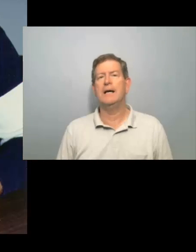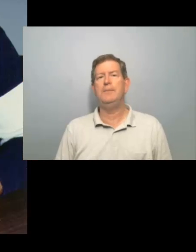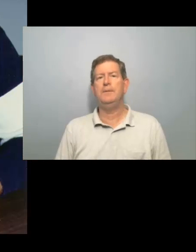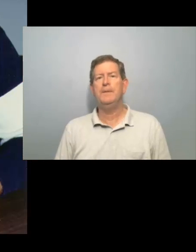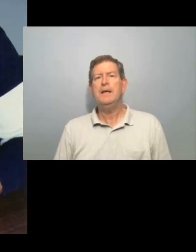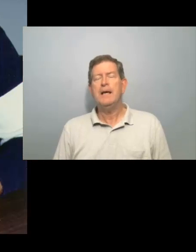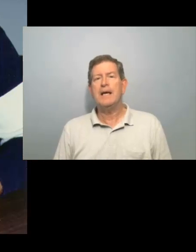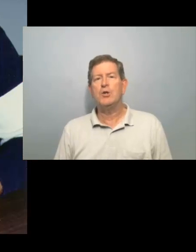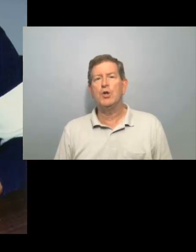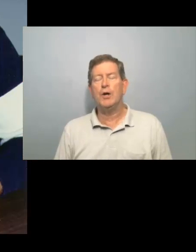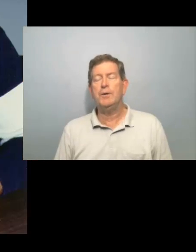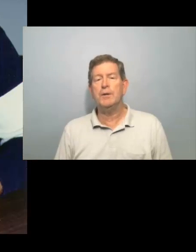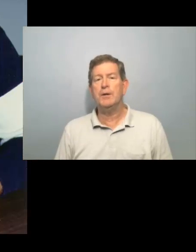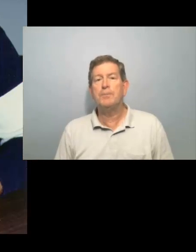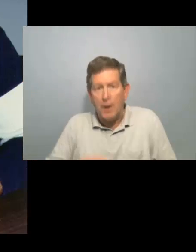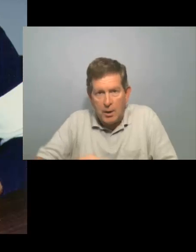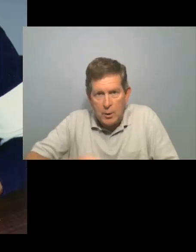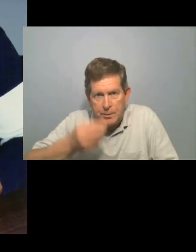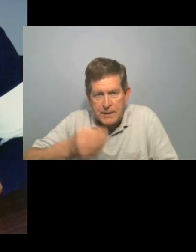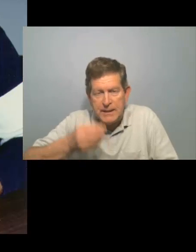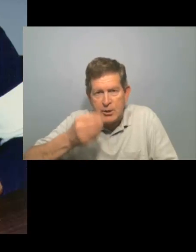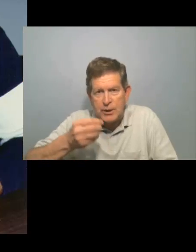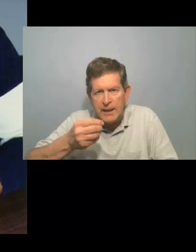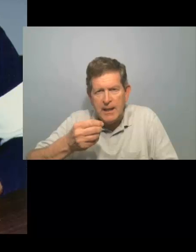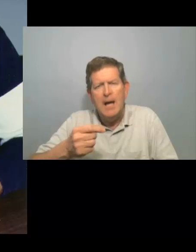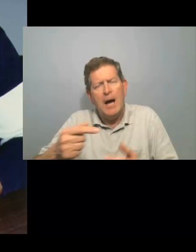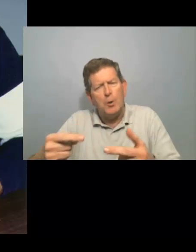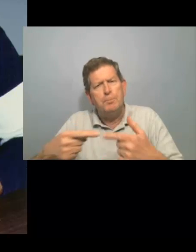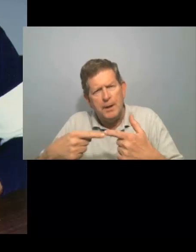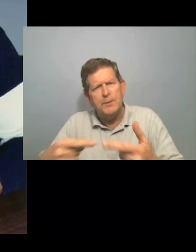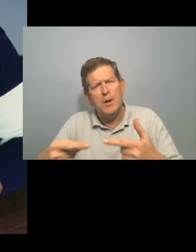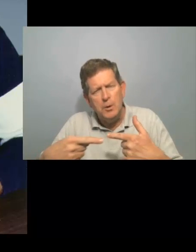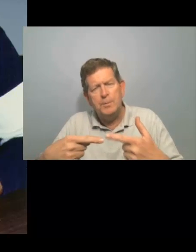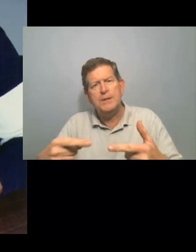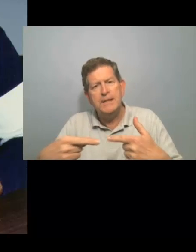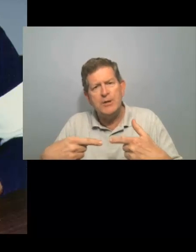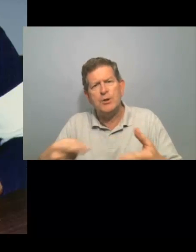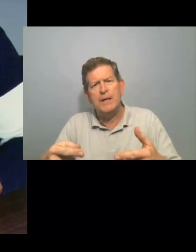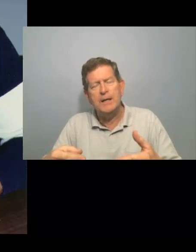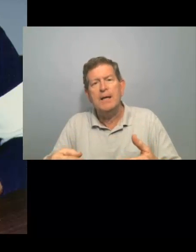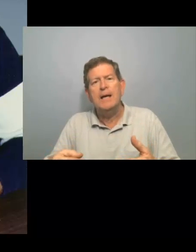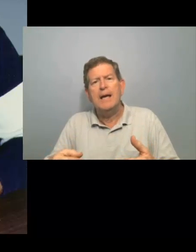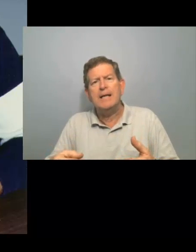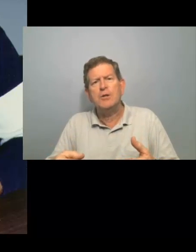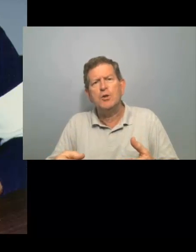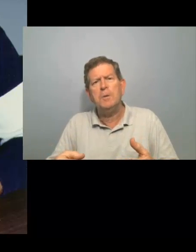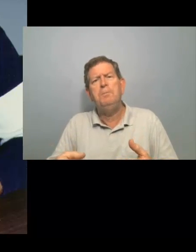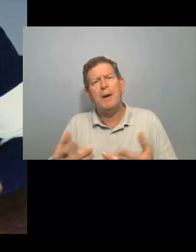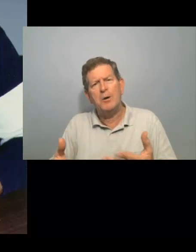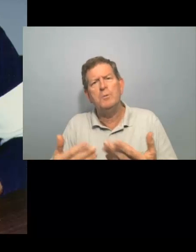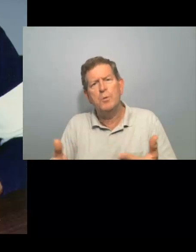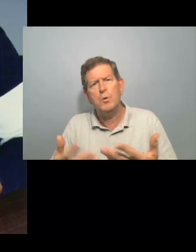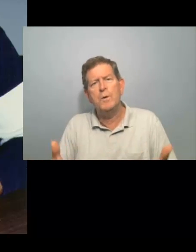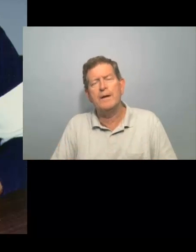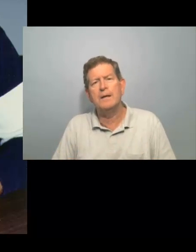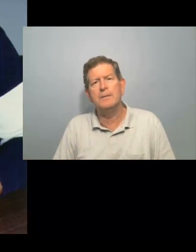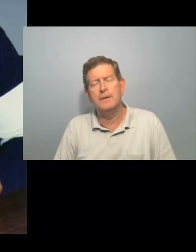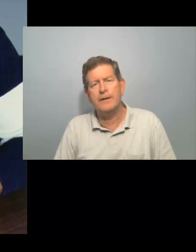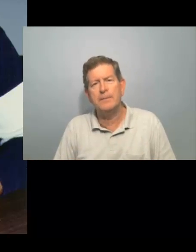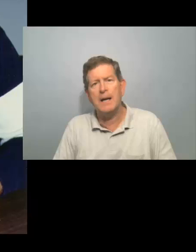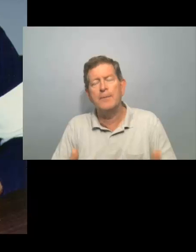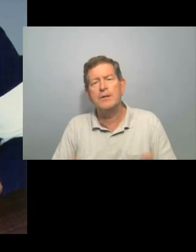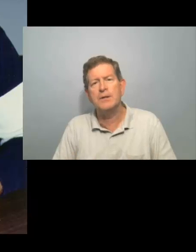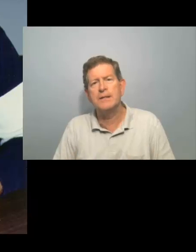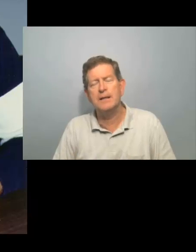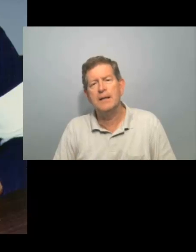à table et John prend le petit déjeuner. Alors, pendant le petit déjeuner, est-ce que John parle beaucoup